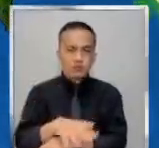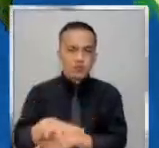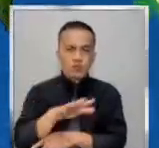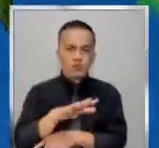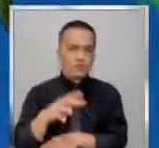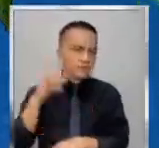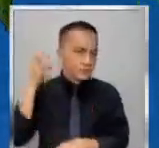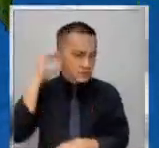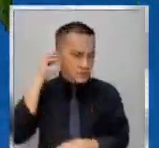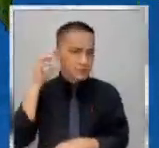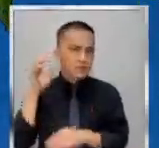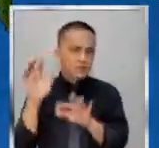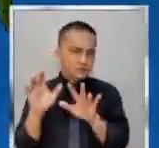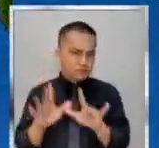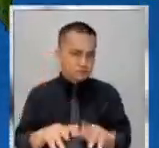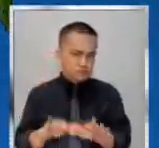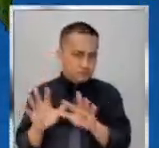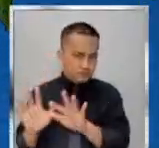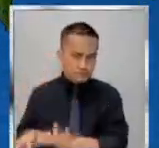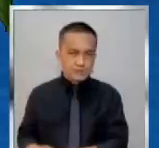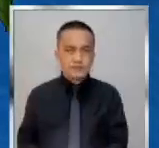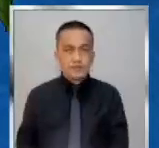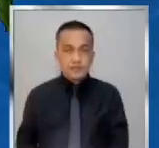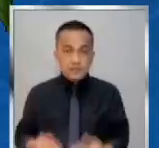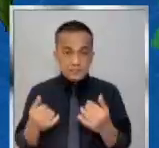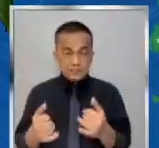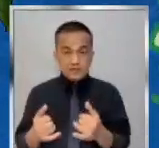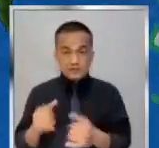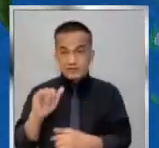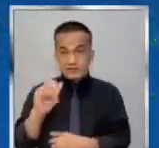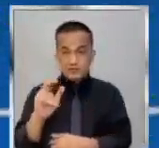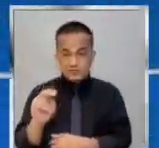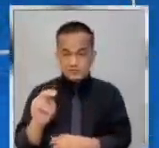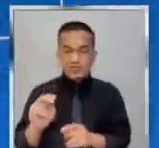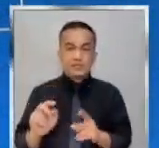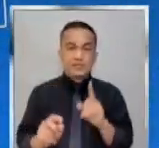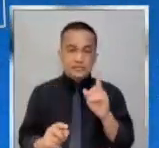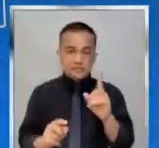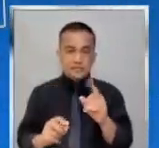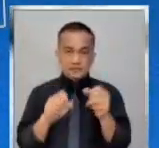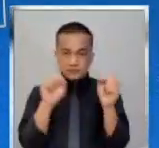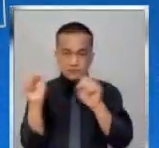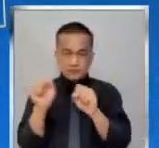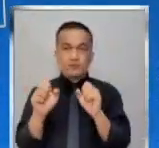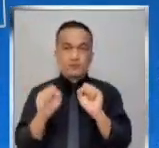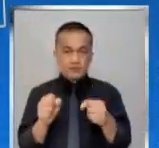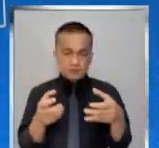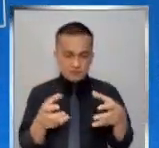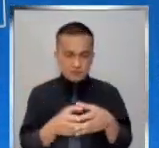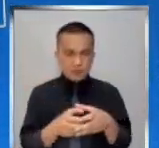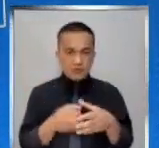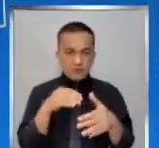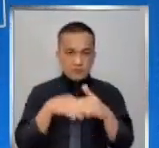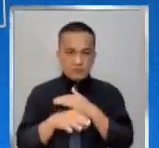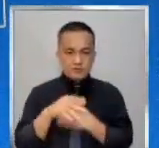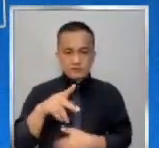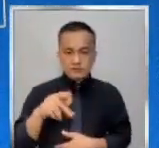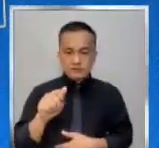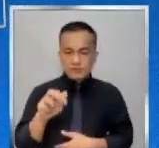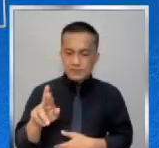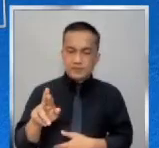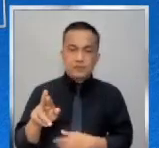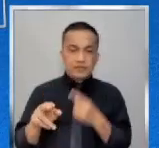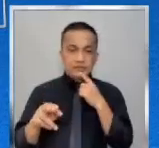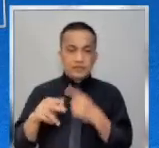ang uulanin. Samantala, ngayong Enero, isang bagyo ang posibleng mabuo o pumasok ng PAR. Ayon sa